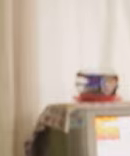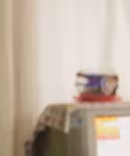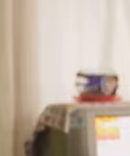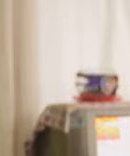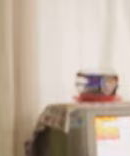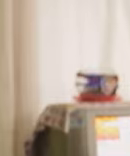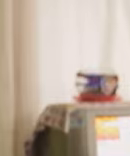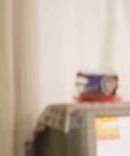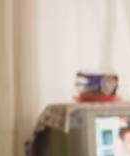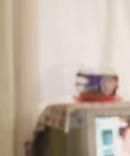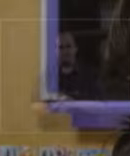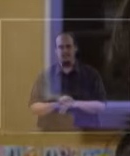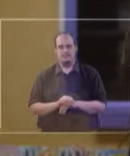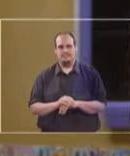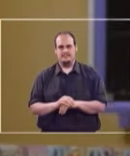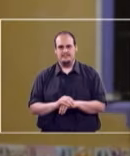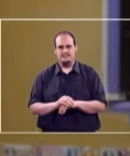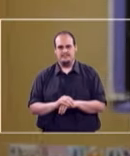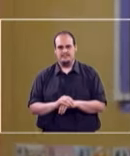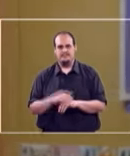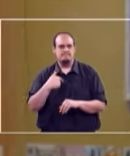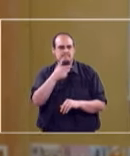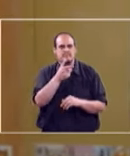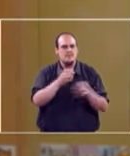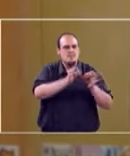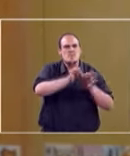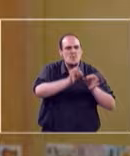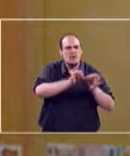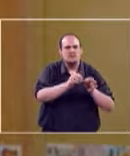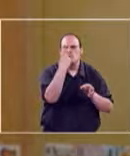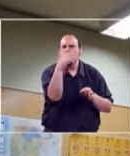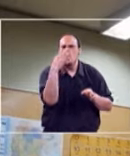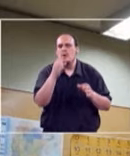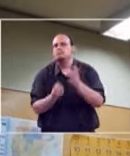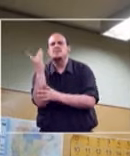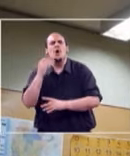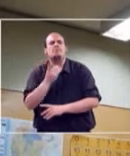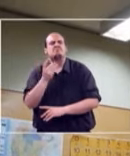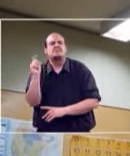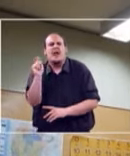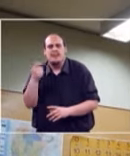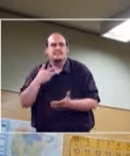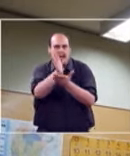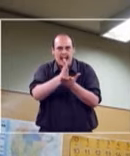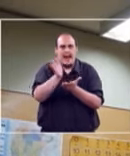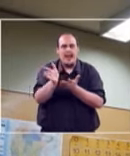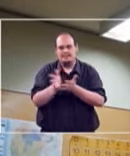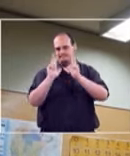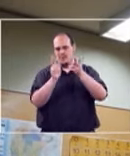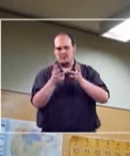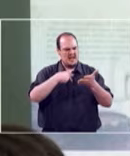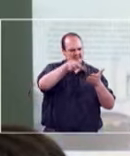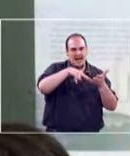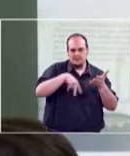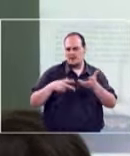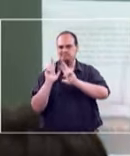che era troppo per me, ero spaventata ed imbarazzata. Questo progetto creato dall'Associazione Canales incoraggia l'uso del linguaggio dei segni